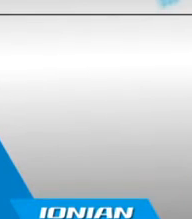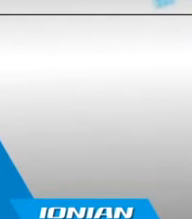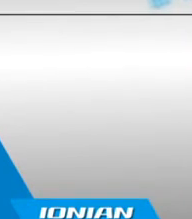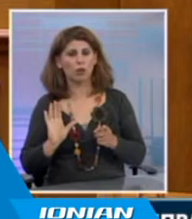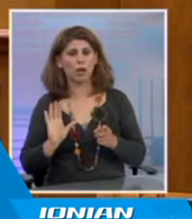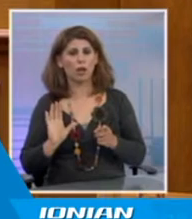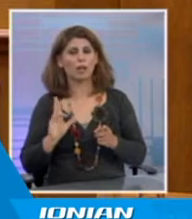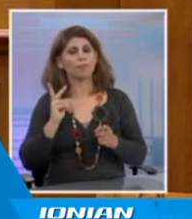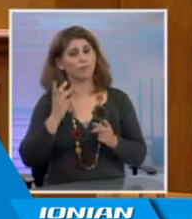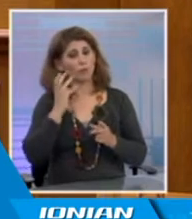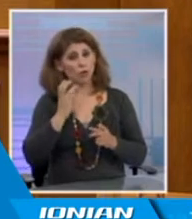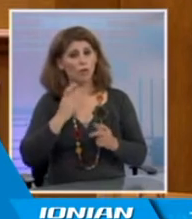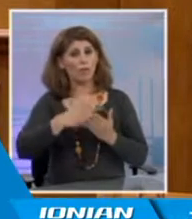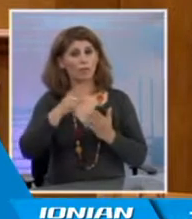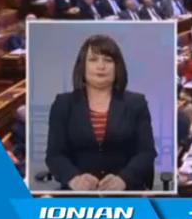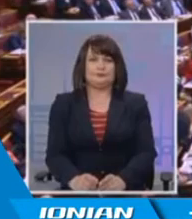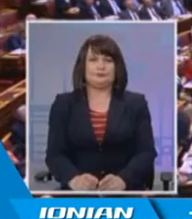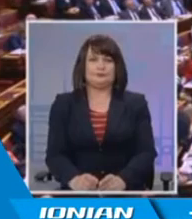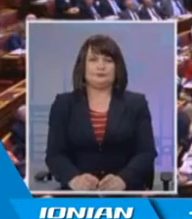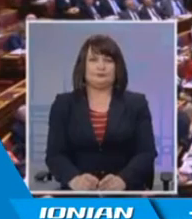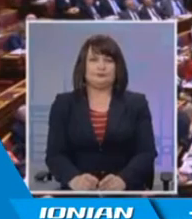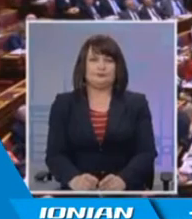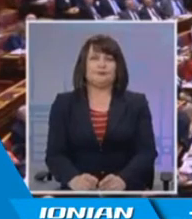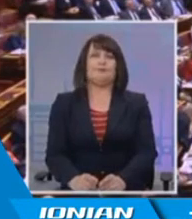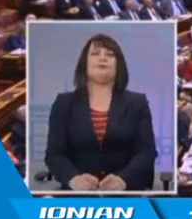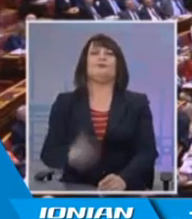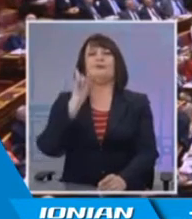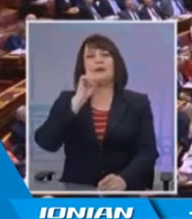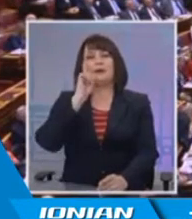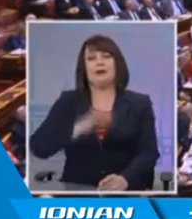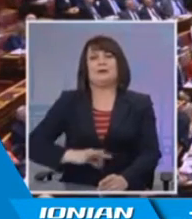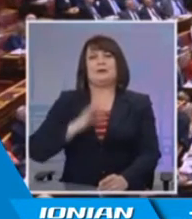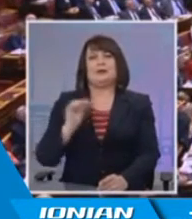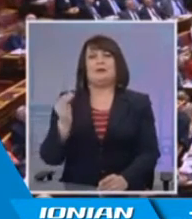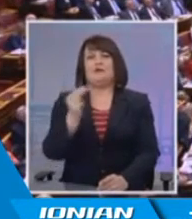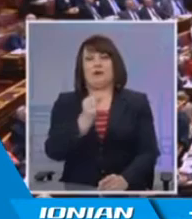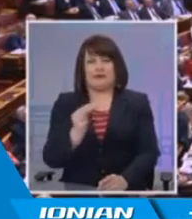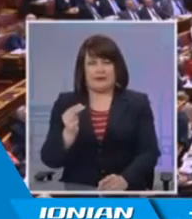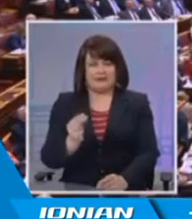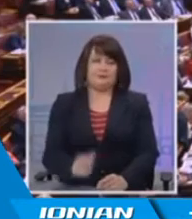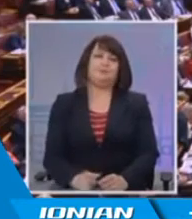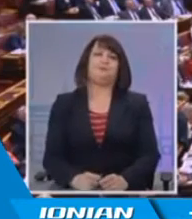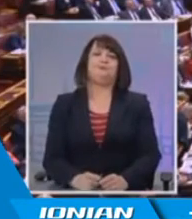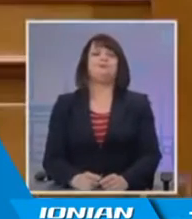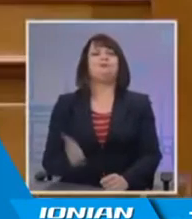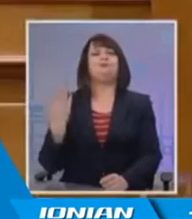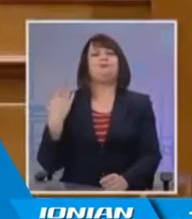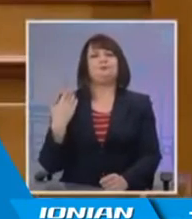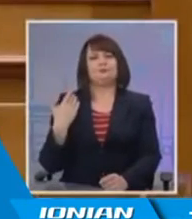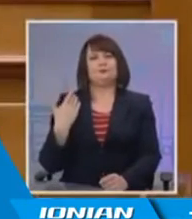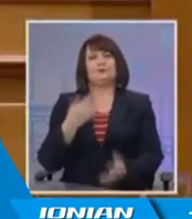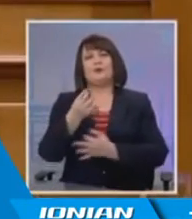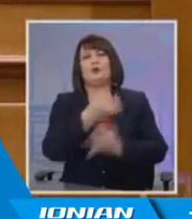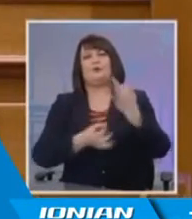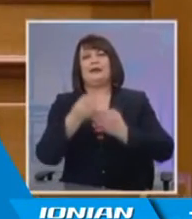πολυνομοσχέδιο. Με τις ομιλίες των πολιτικών αρχηγών, κορυφώνεται στην Ολομέλεια της Βουλής η συζήτηση επί του πολυνομοσχεδίου με τα προαπαιτούμενα μέτρα για την